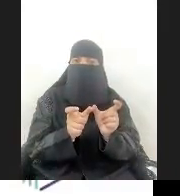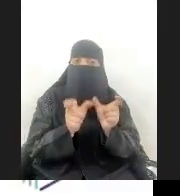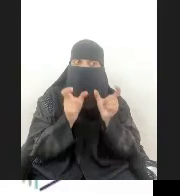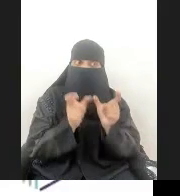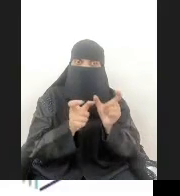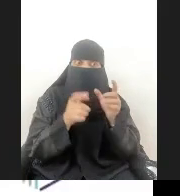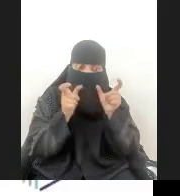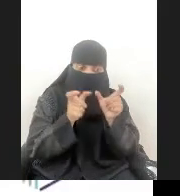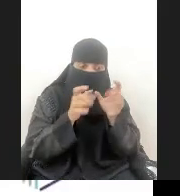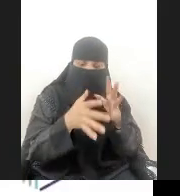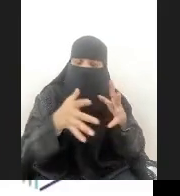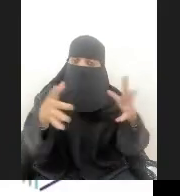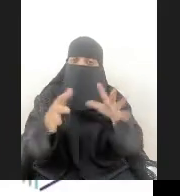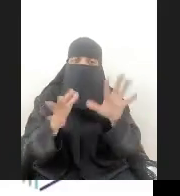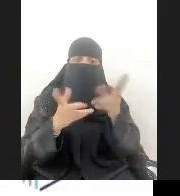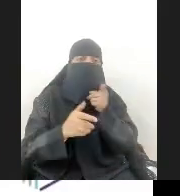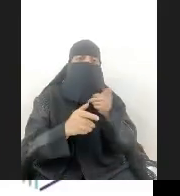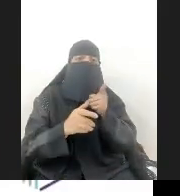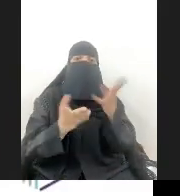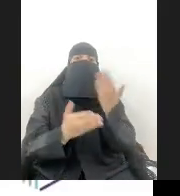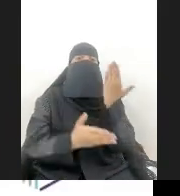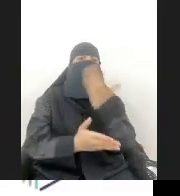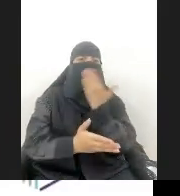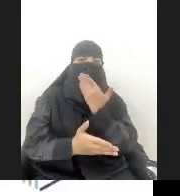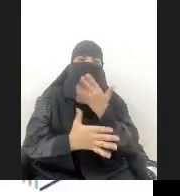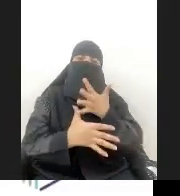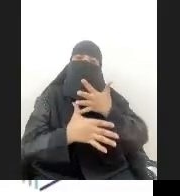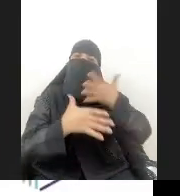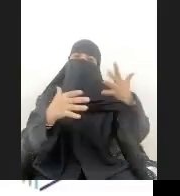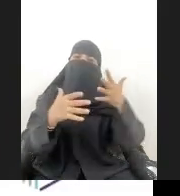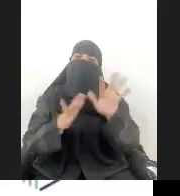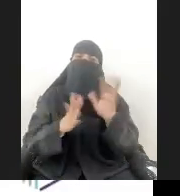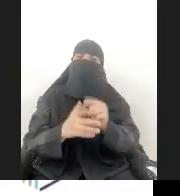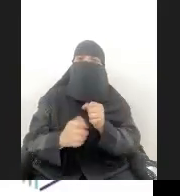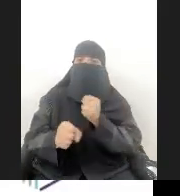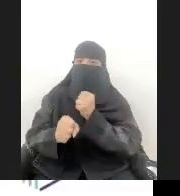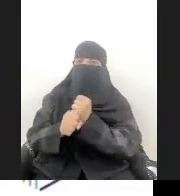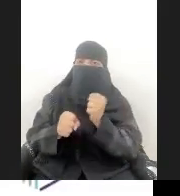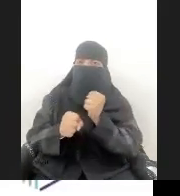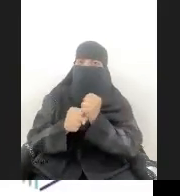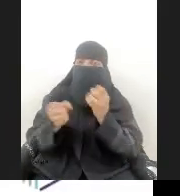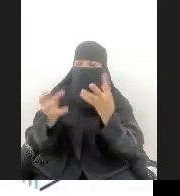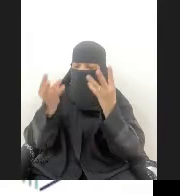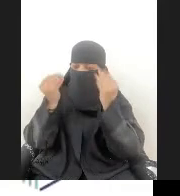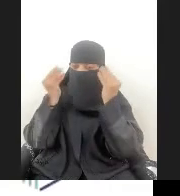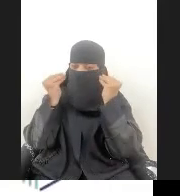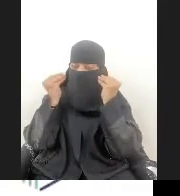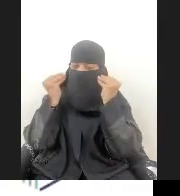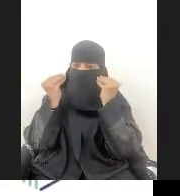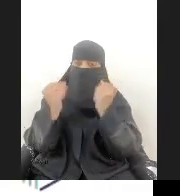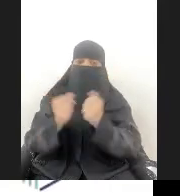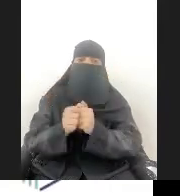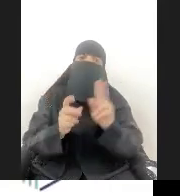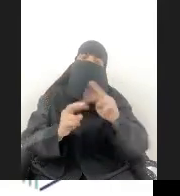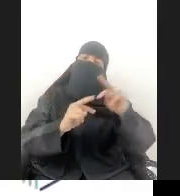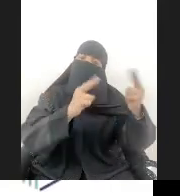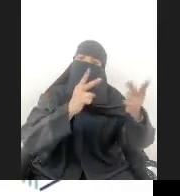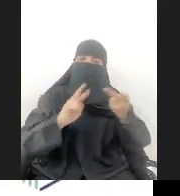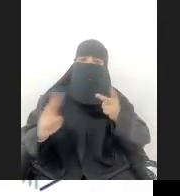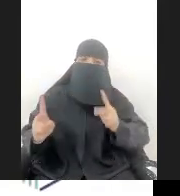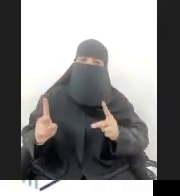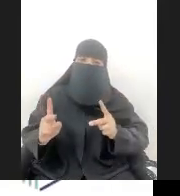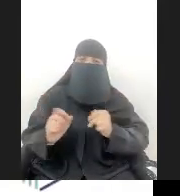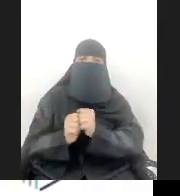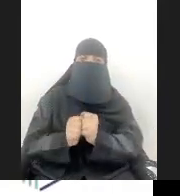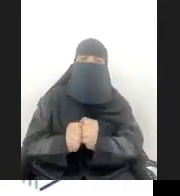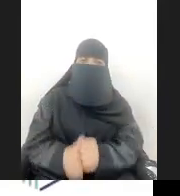جدا على التدريس أكثر من عملية التعلم. هذا يختلف. لاحظ هنا